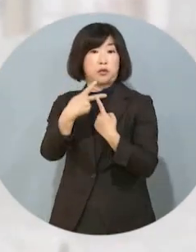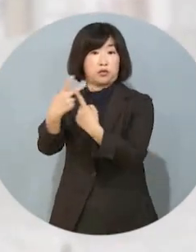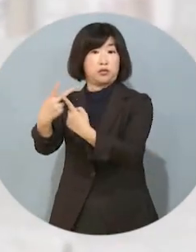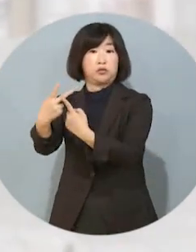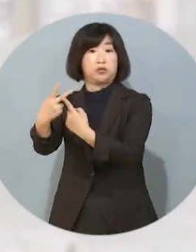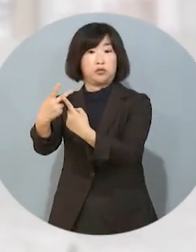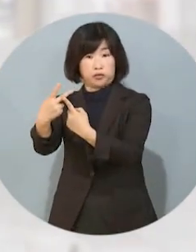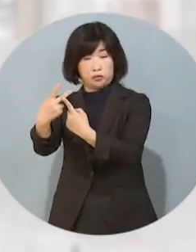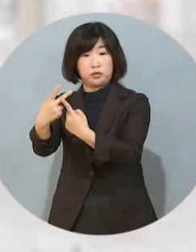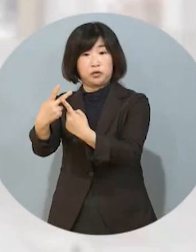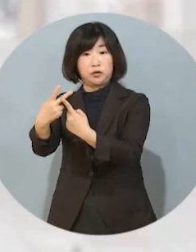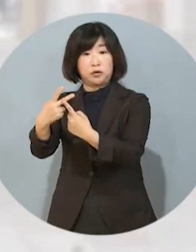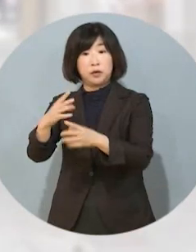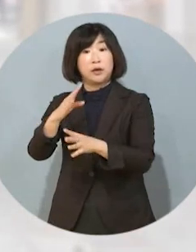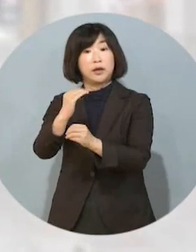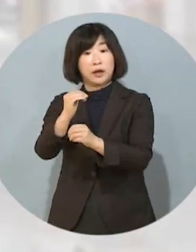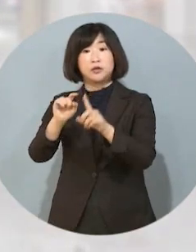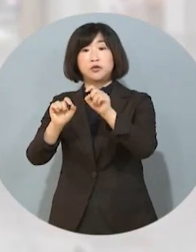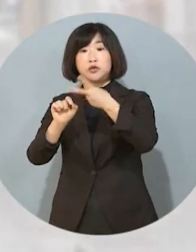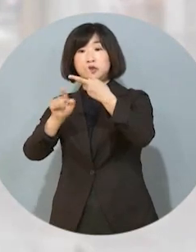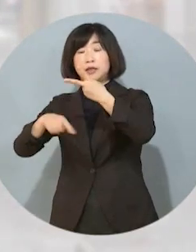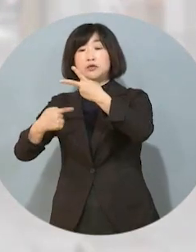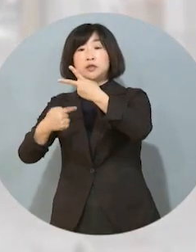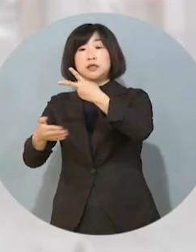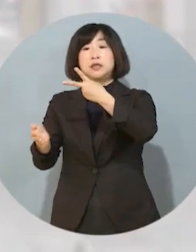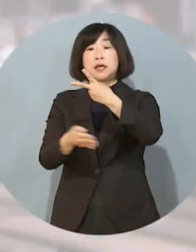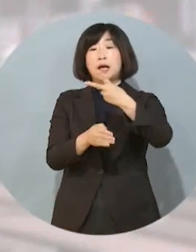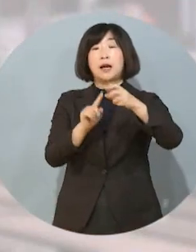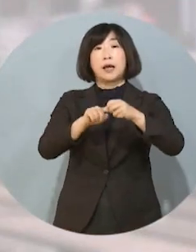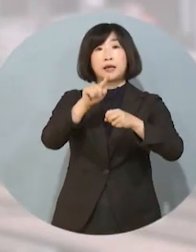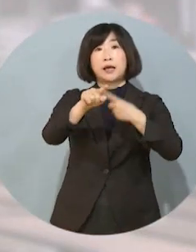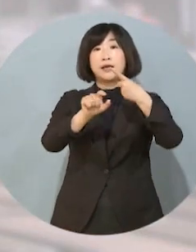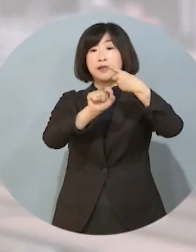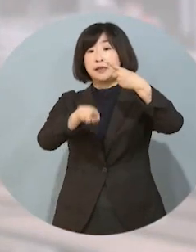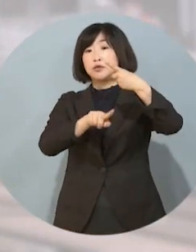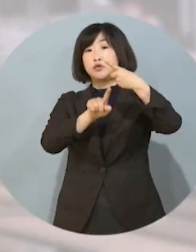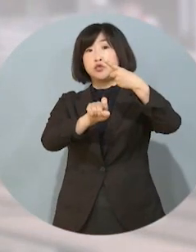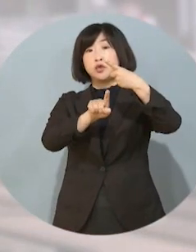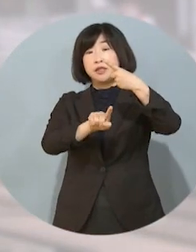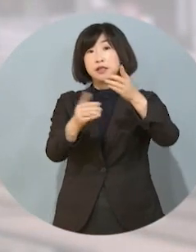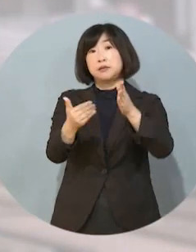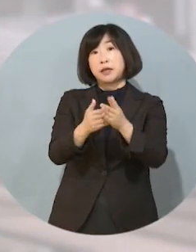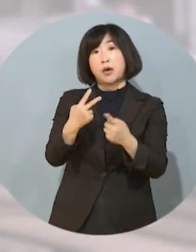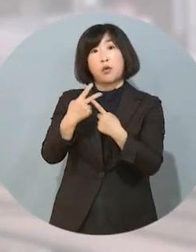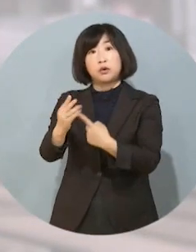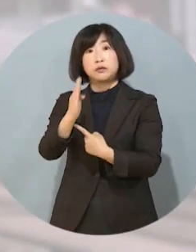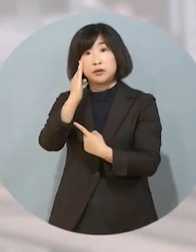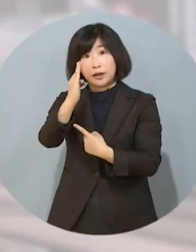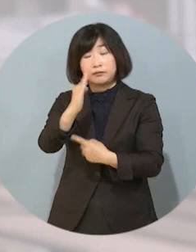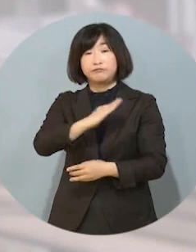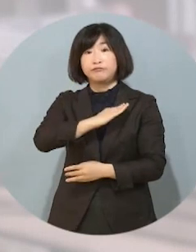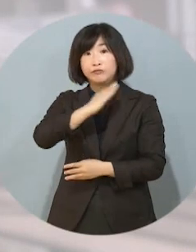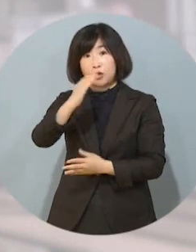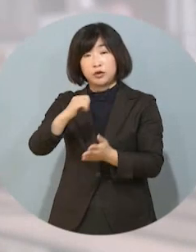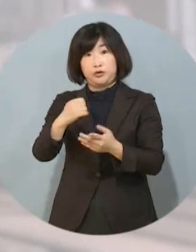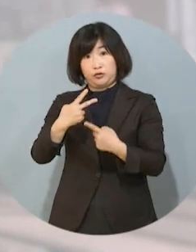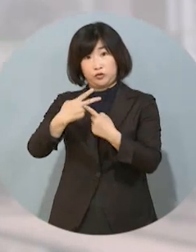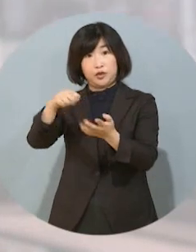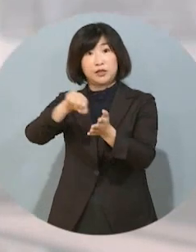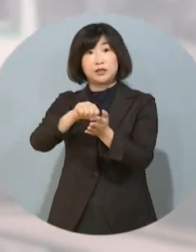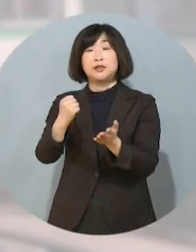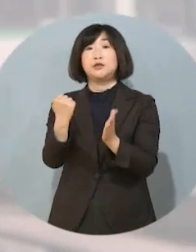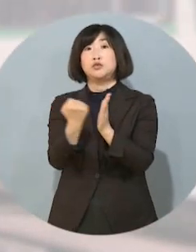から来年の1月曜日までにお送りください当日化有効